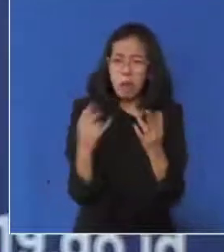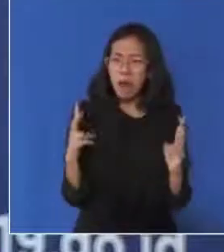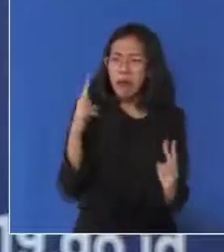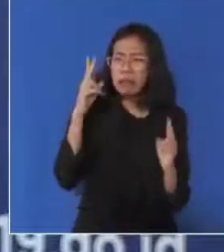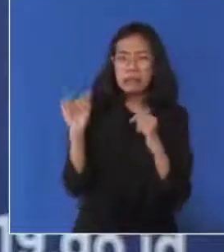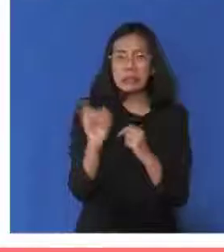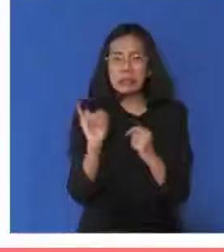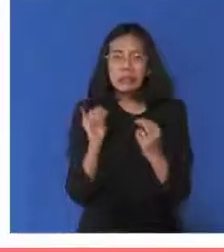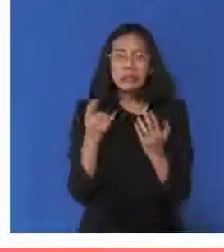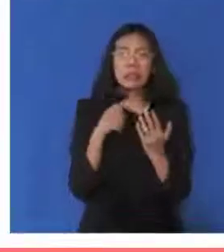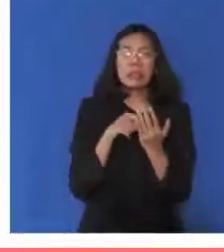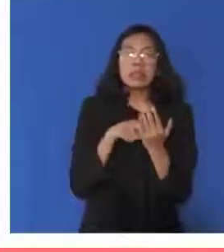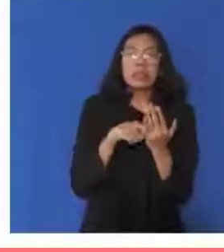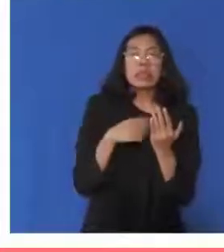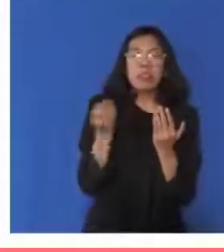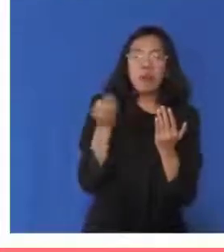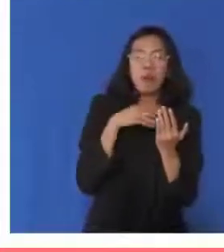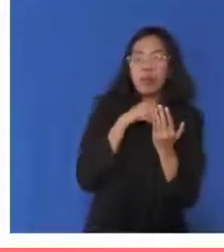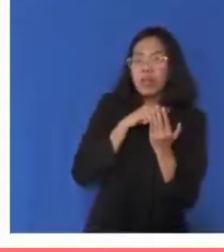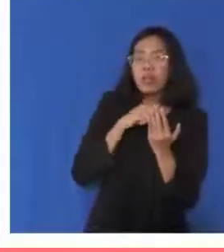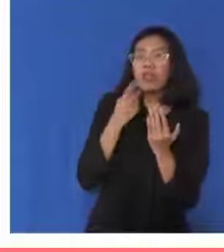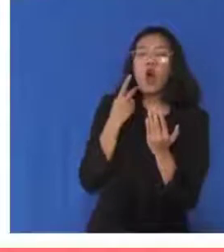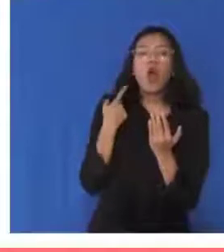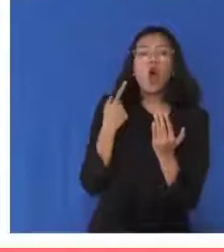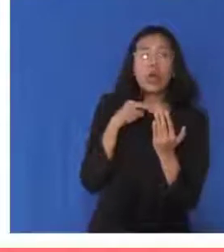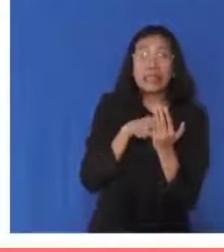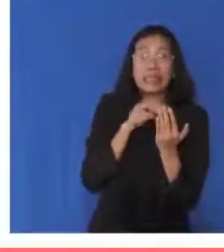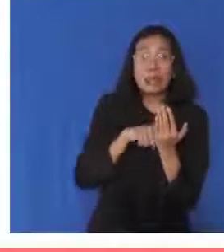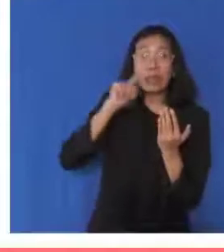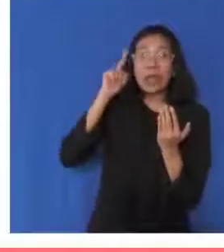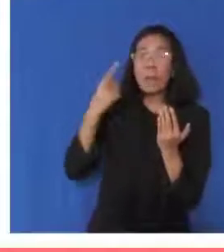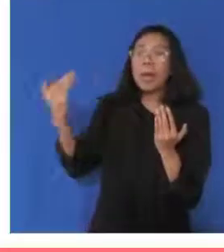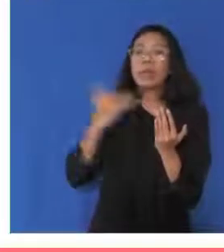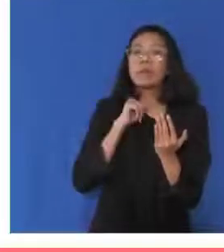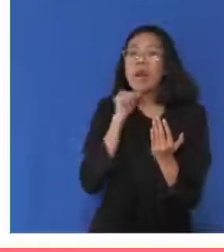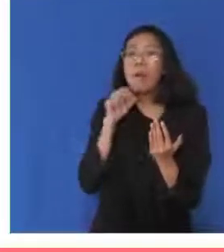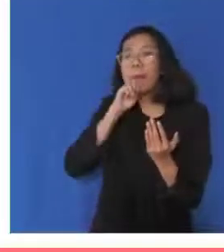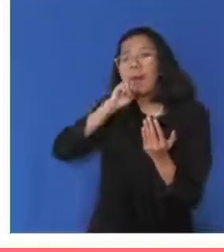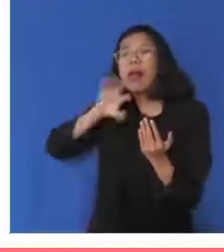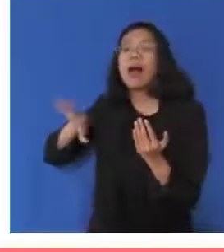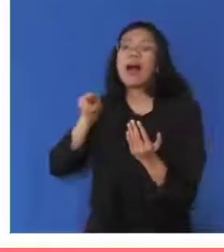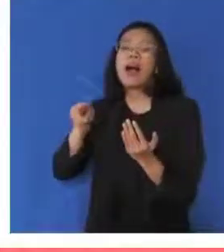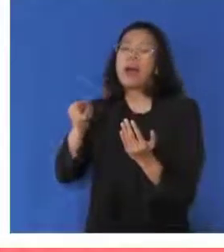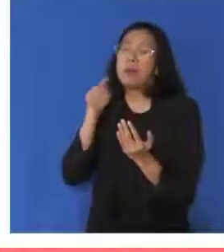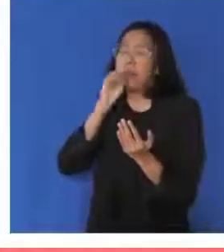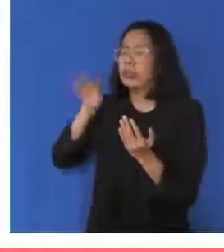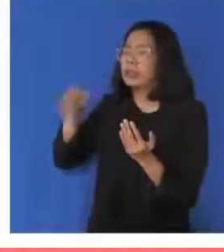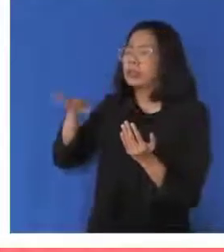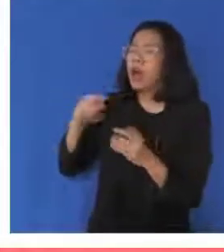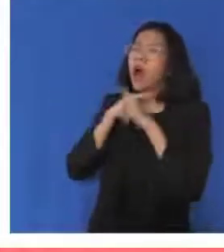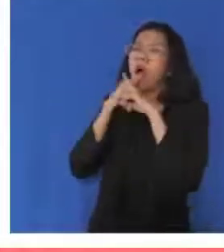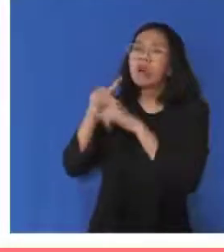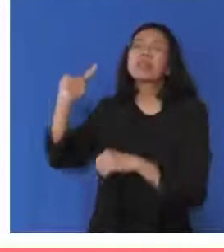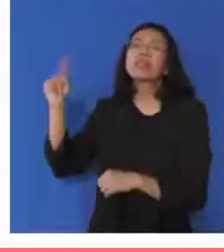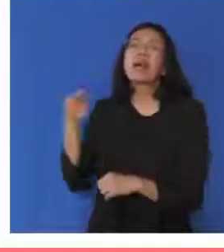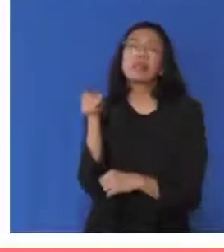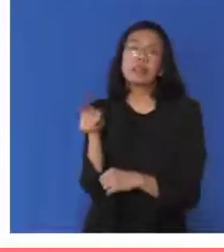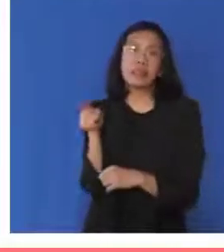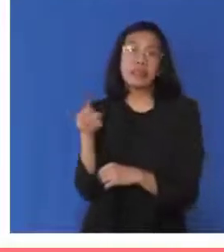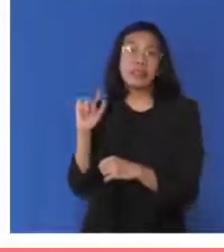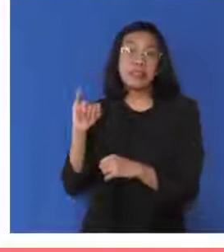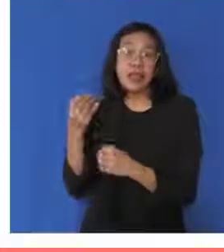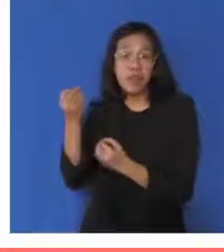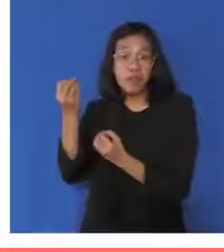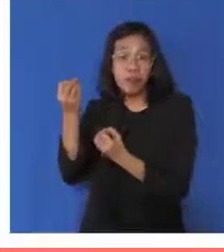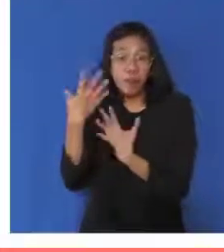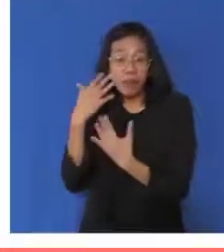tolong kabarin ke yang ngasih kamu ini gitu ini sebetulnya ho selalu kasih tau lagi sehingga akhirnya informasi yang